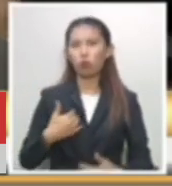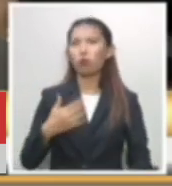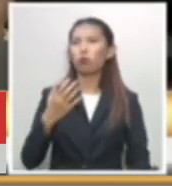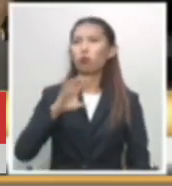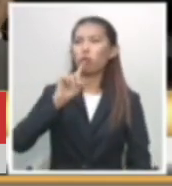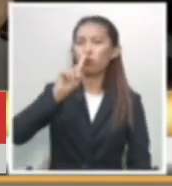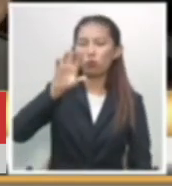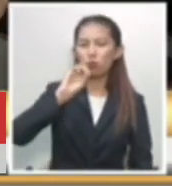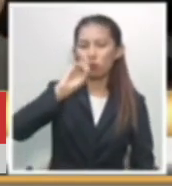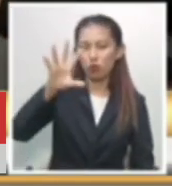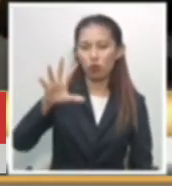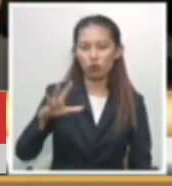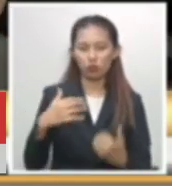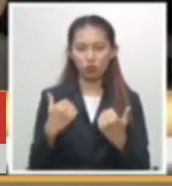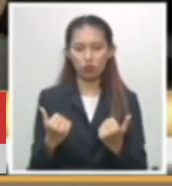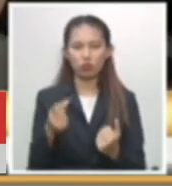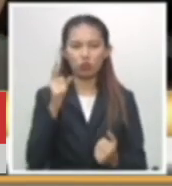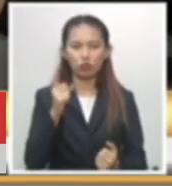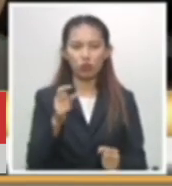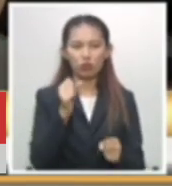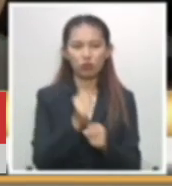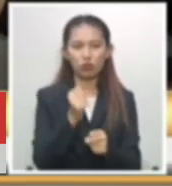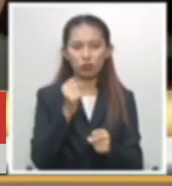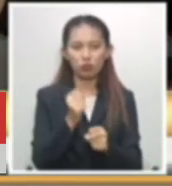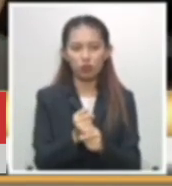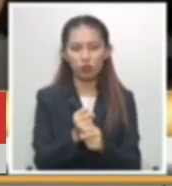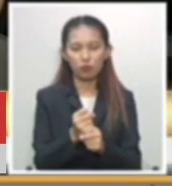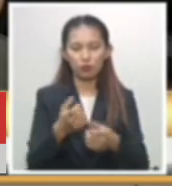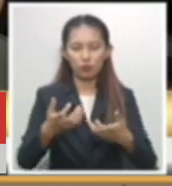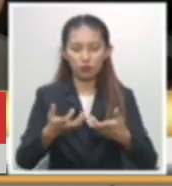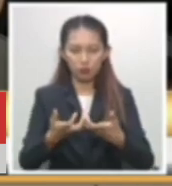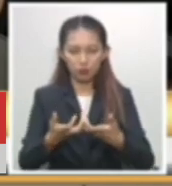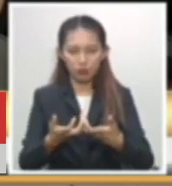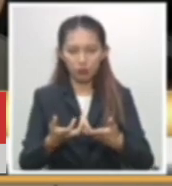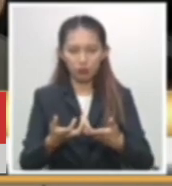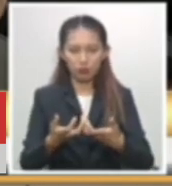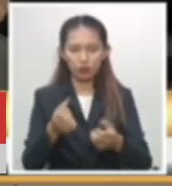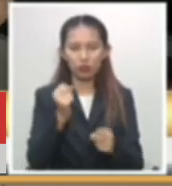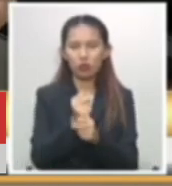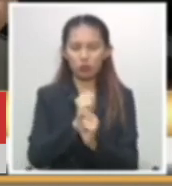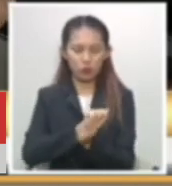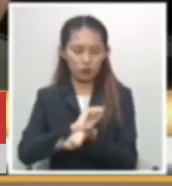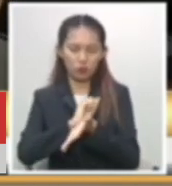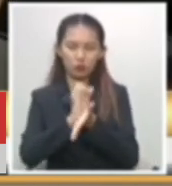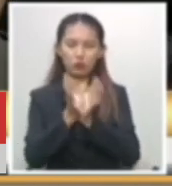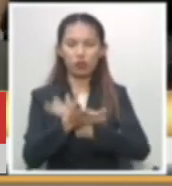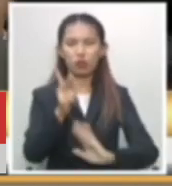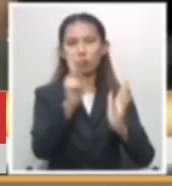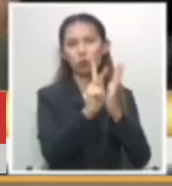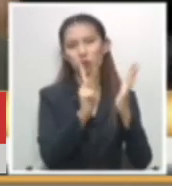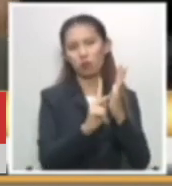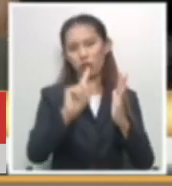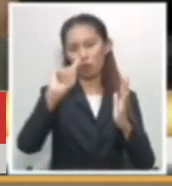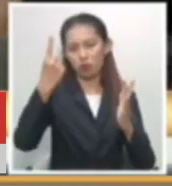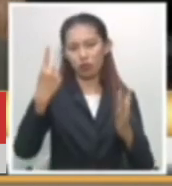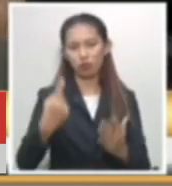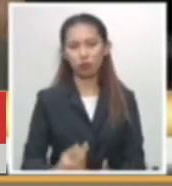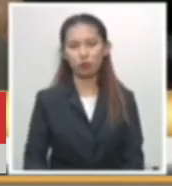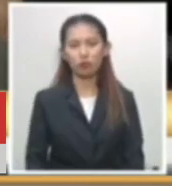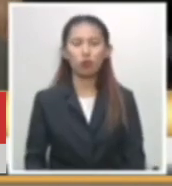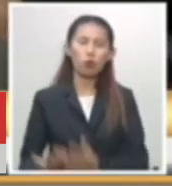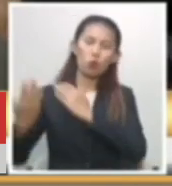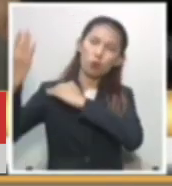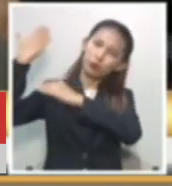คายนาอำนาจทั้ง3กฎหมายทั้งหมดเป็นไปได้ยังไงครับในอดี